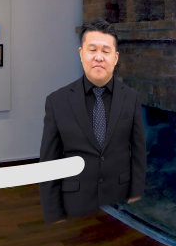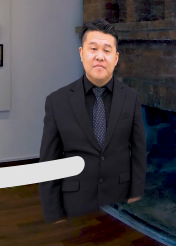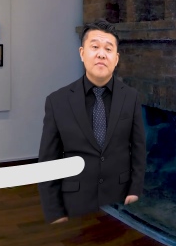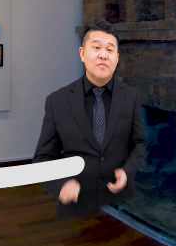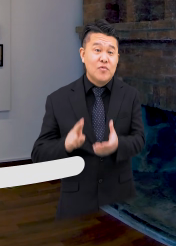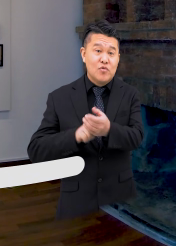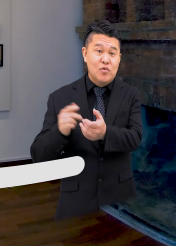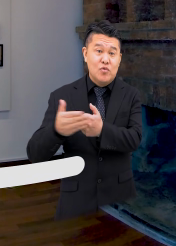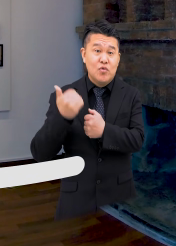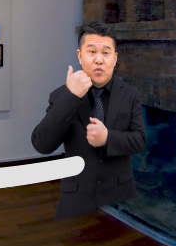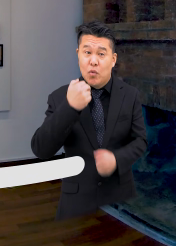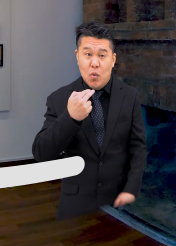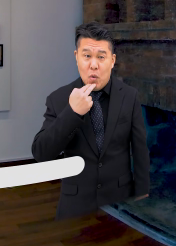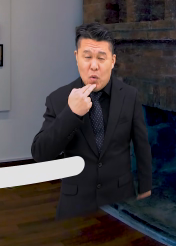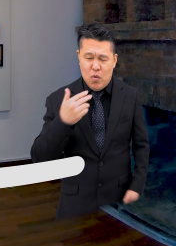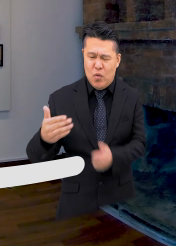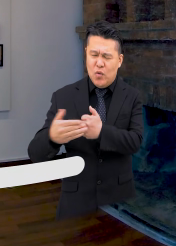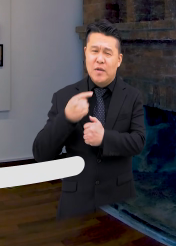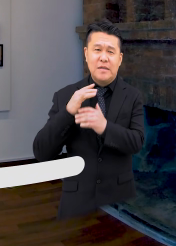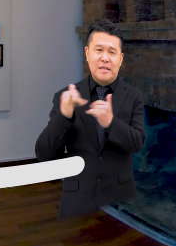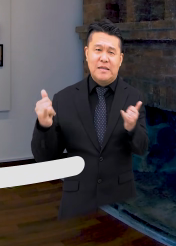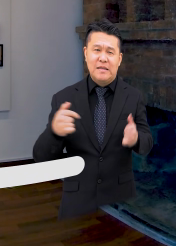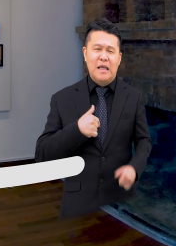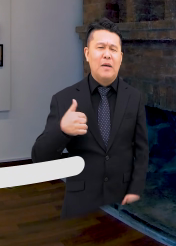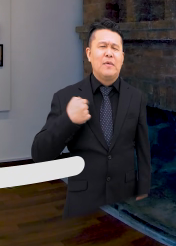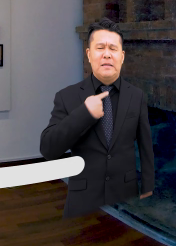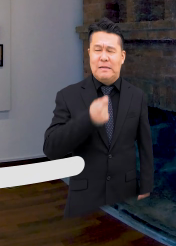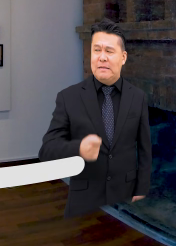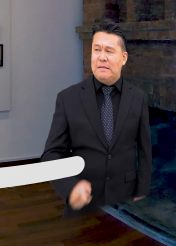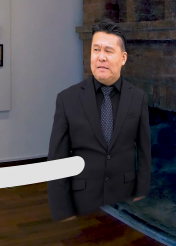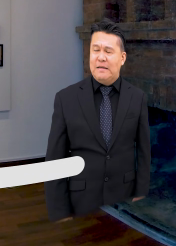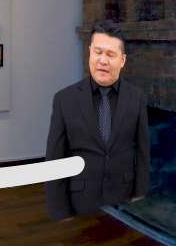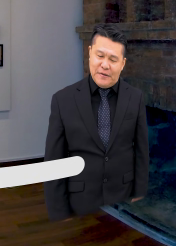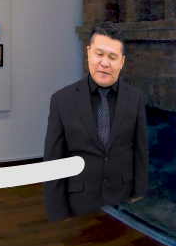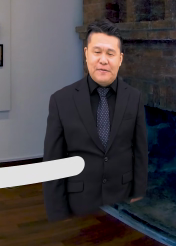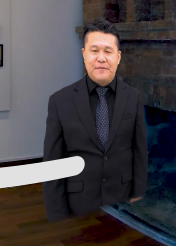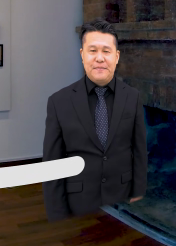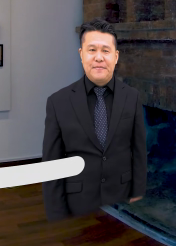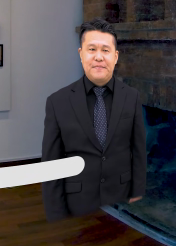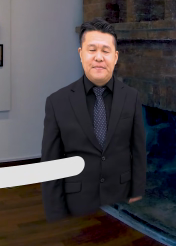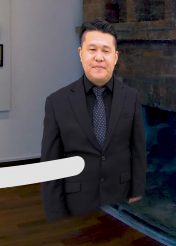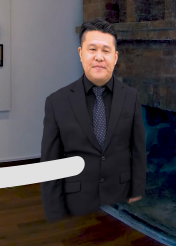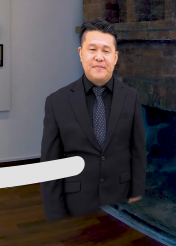숨은 조력자는 없다. 몰랐던 조력자였을 뿐이다.